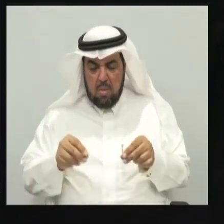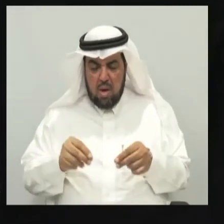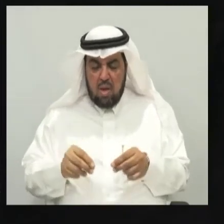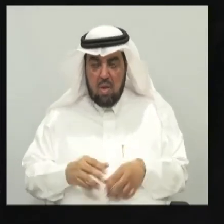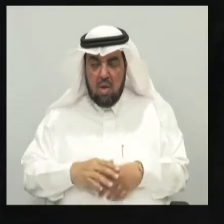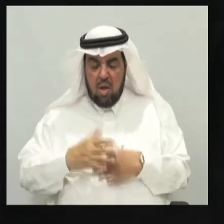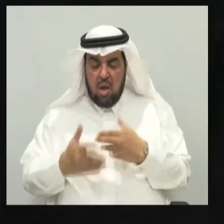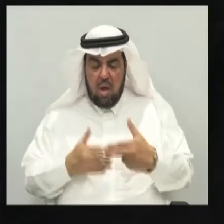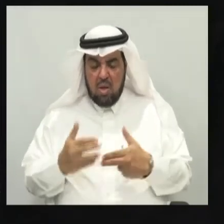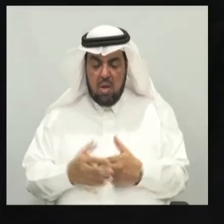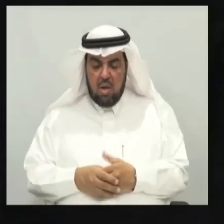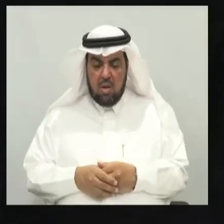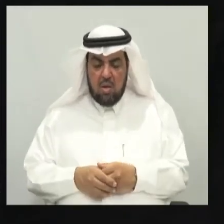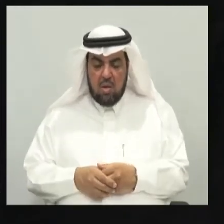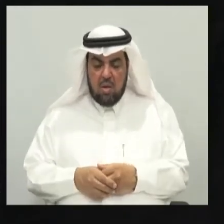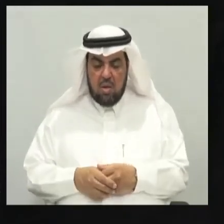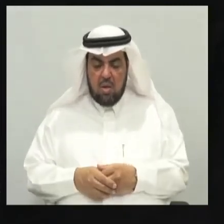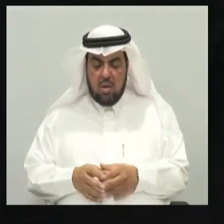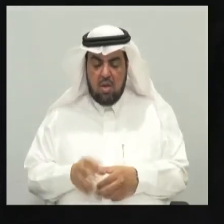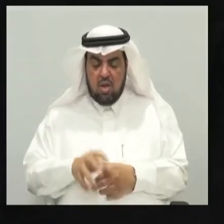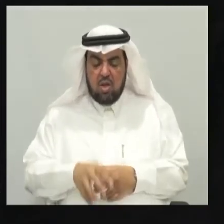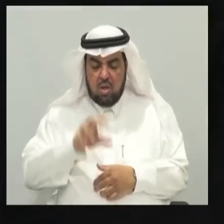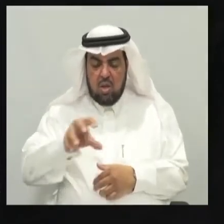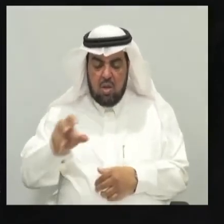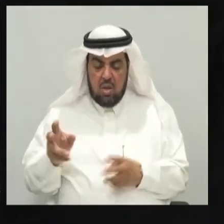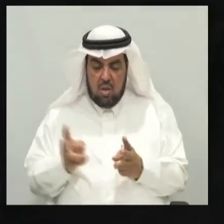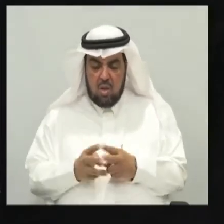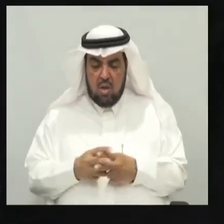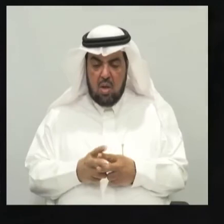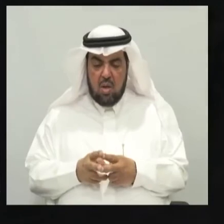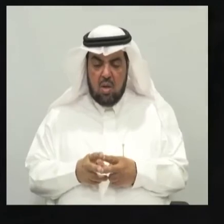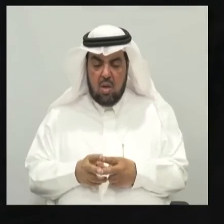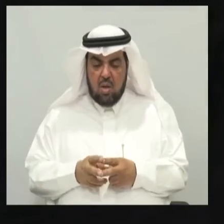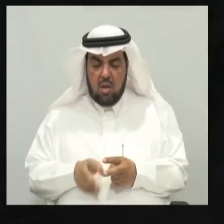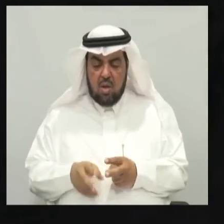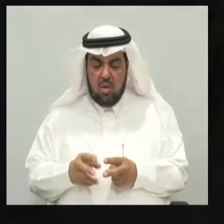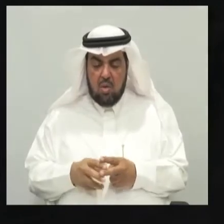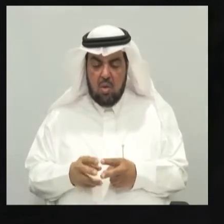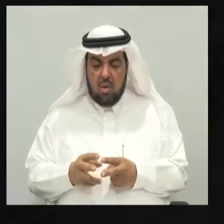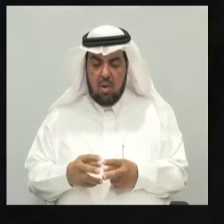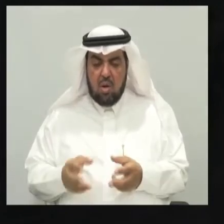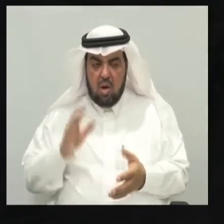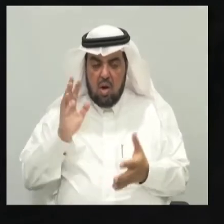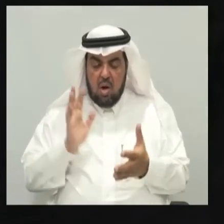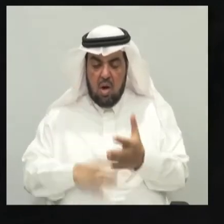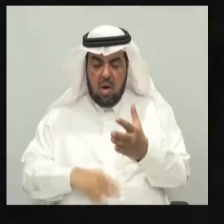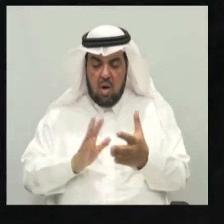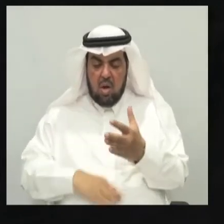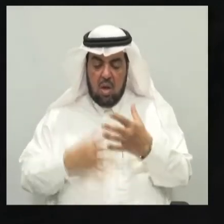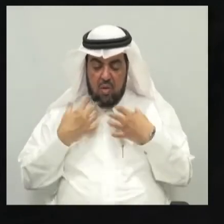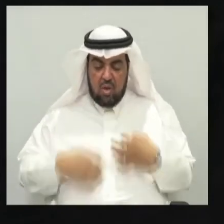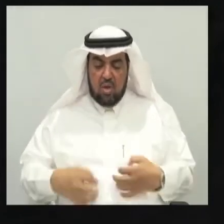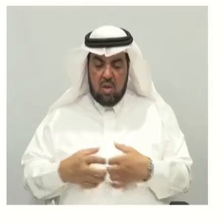عازلة. لماذا؟ حتى لا تنتقل ماذا إلينا الكهرباء، ويحدث ماذا؟ خطر. لماذا؟